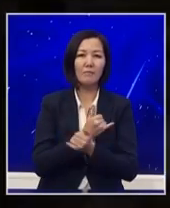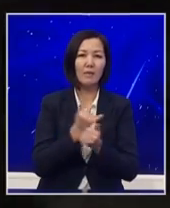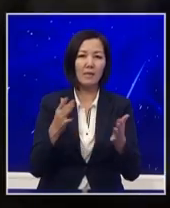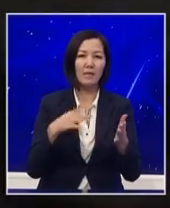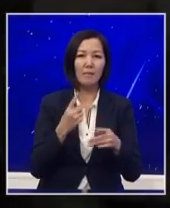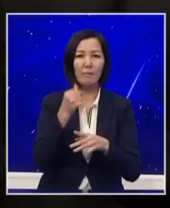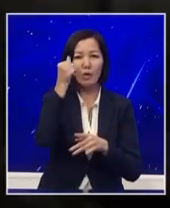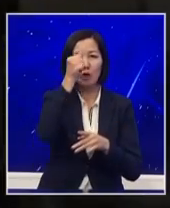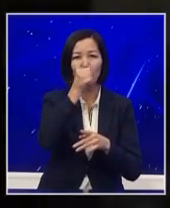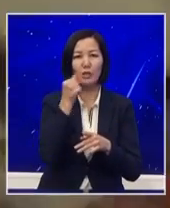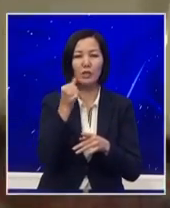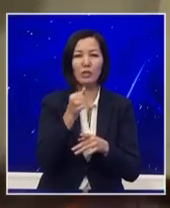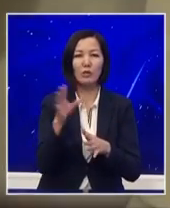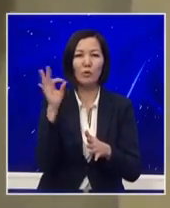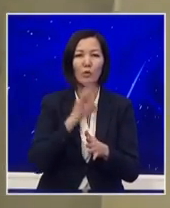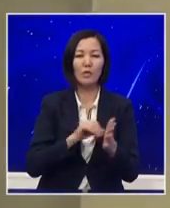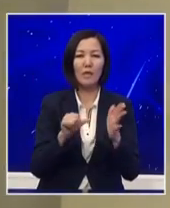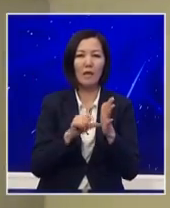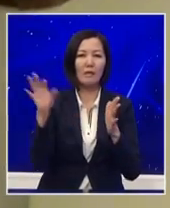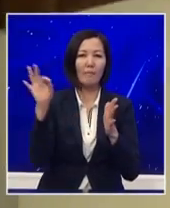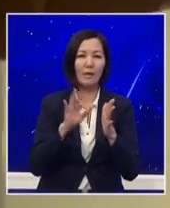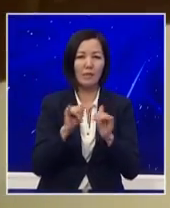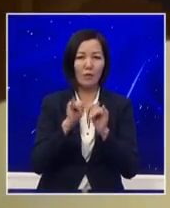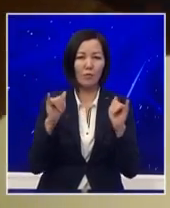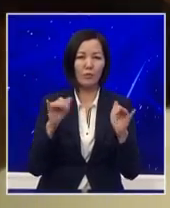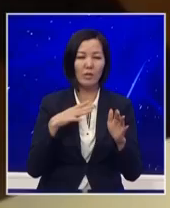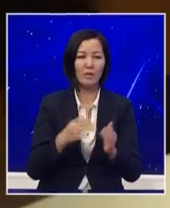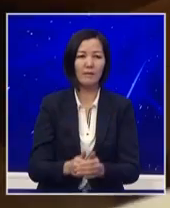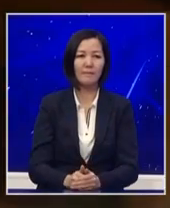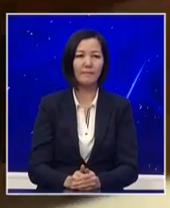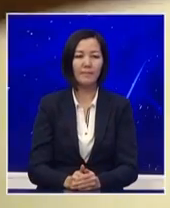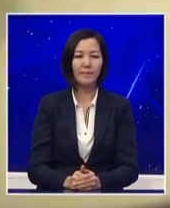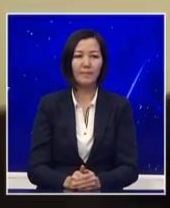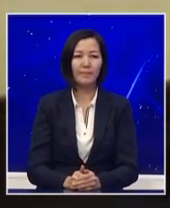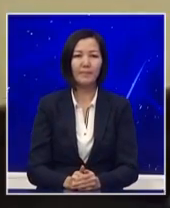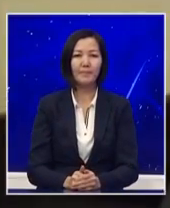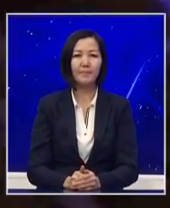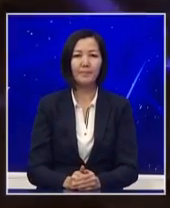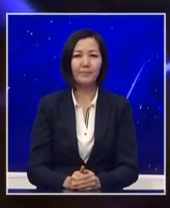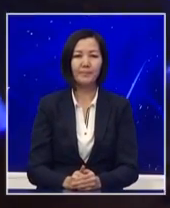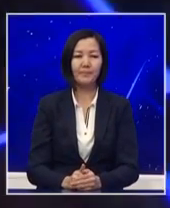қызмет етеді. Бір жыл ішінде олардың үлесі 6%-ға өскен.